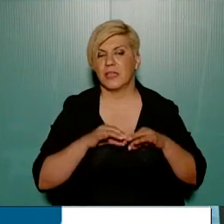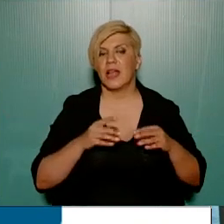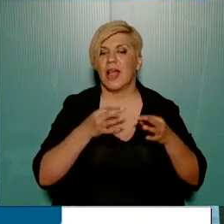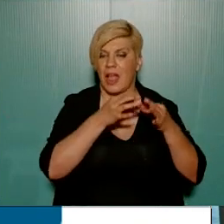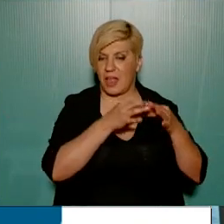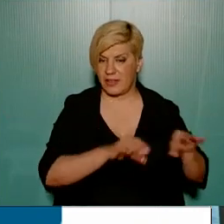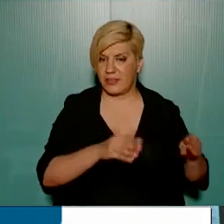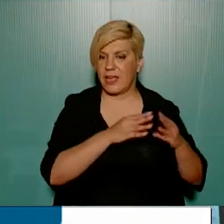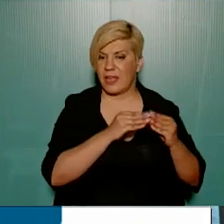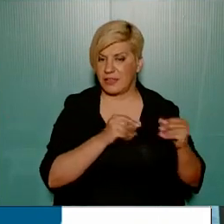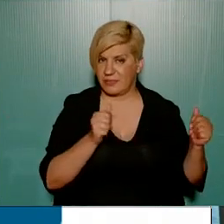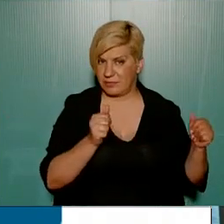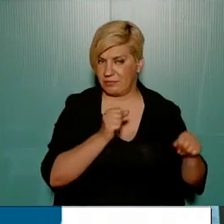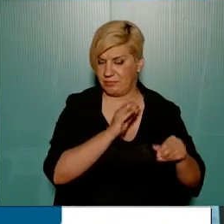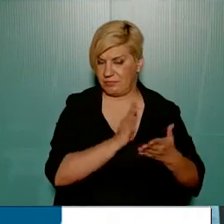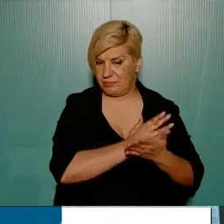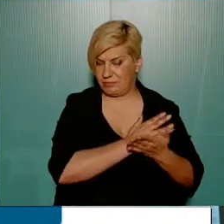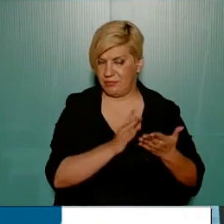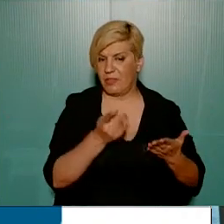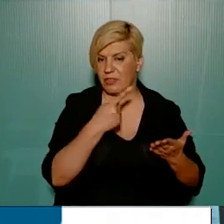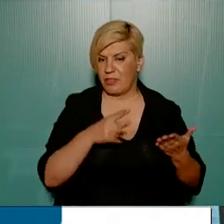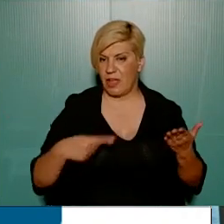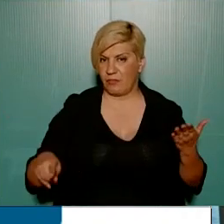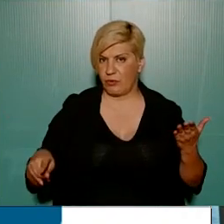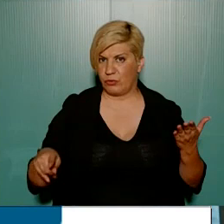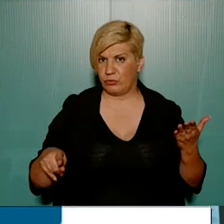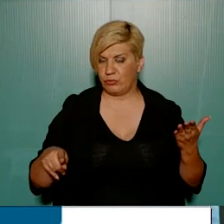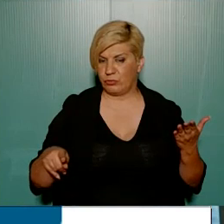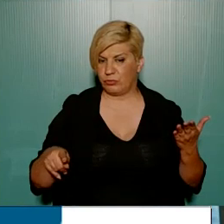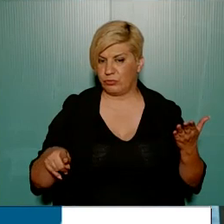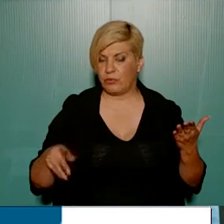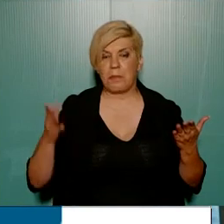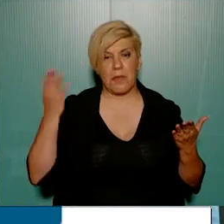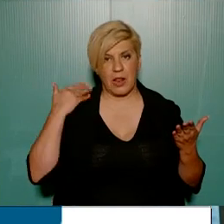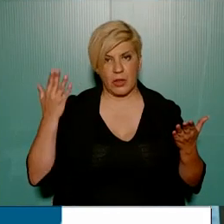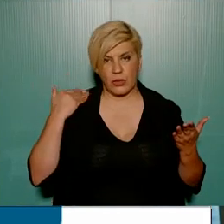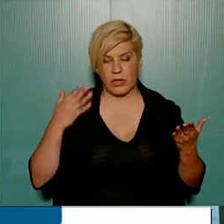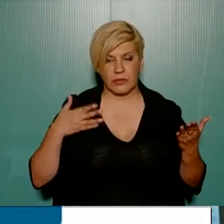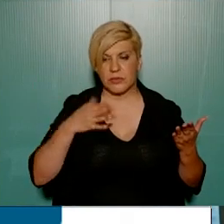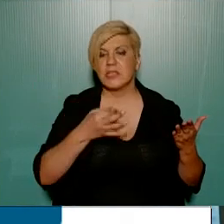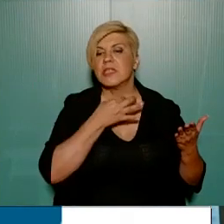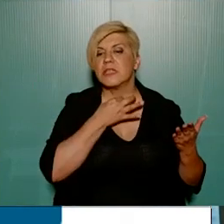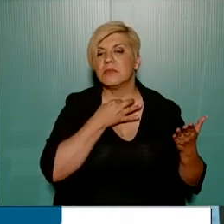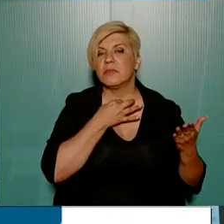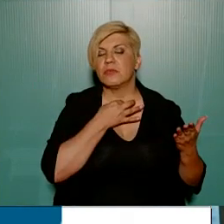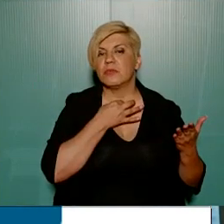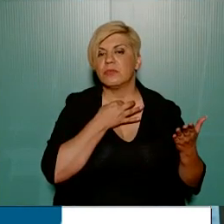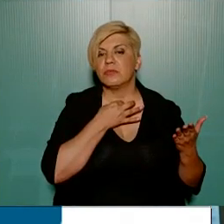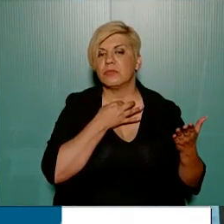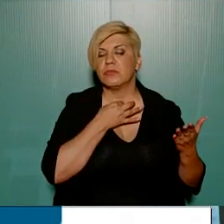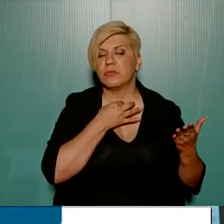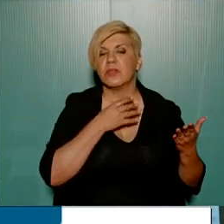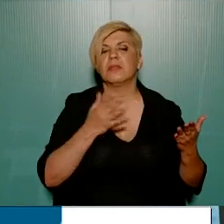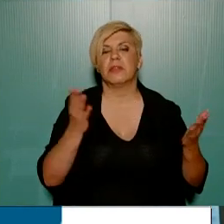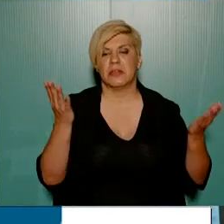και καταστρέφεται από διάφορους που παλιότερα χρησιμοποιούσαν. Είχαν ρίξει και τον